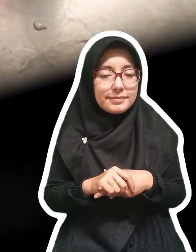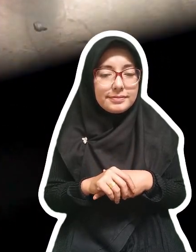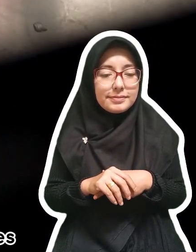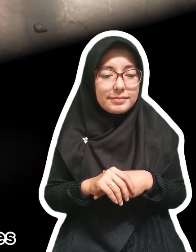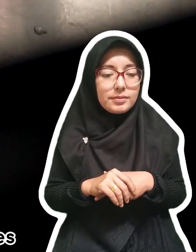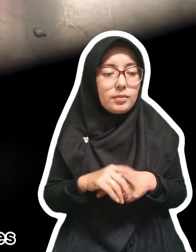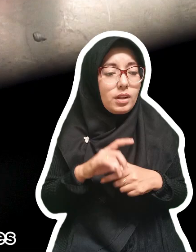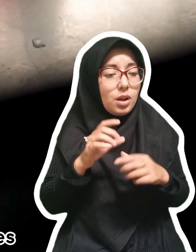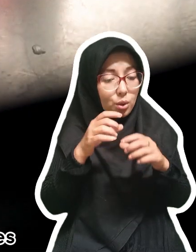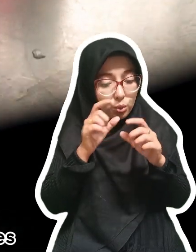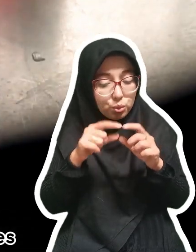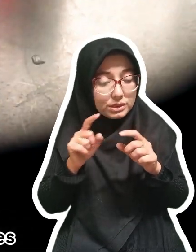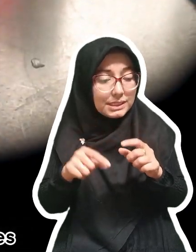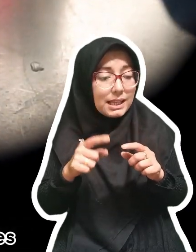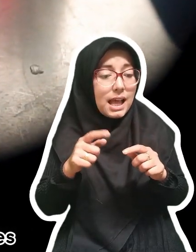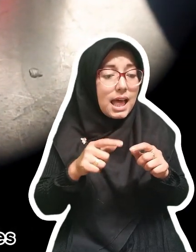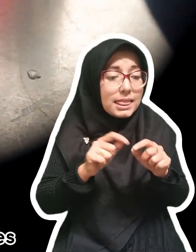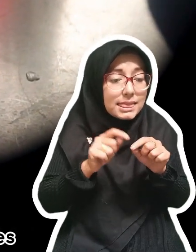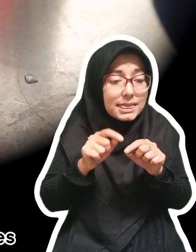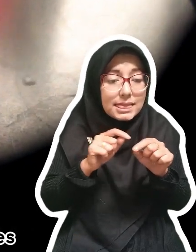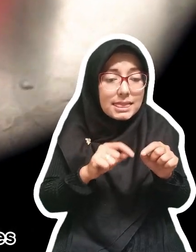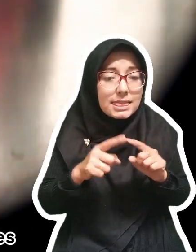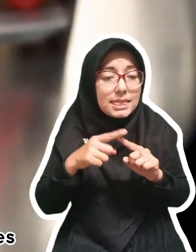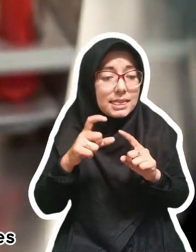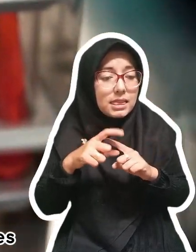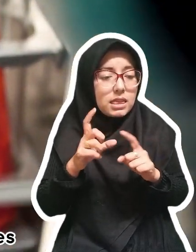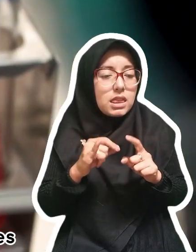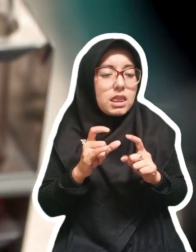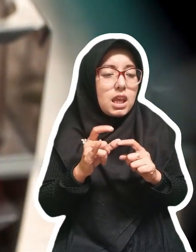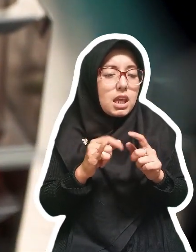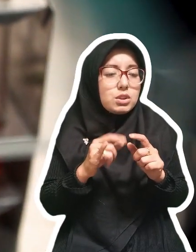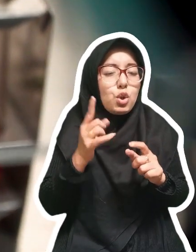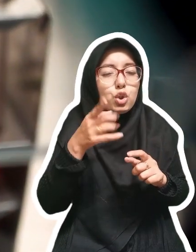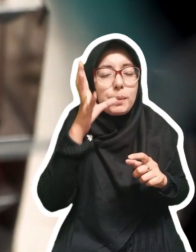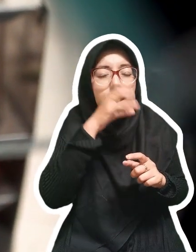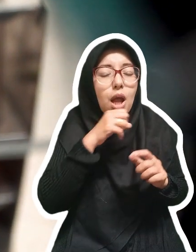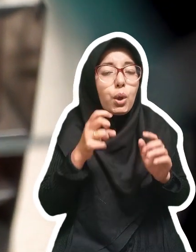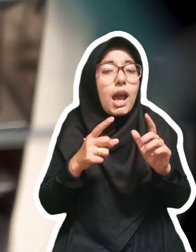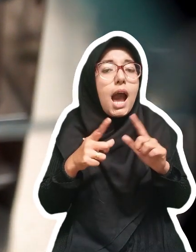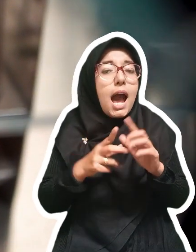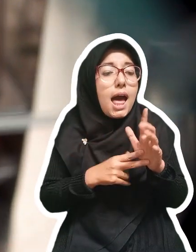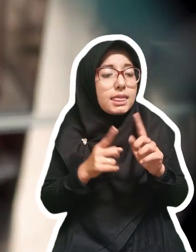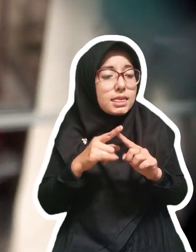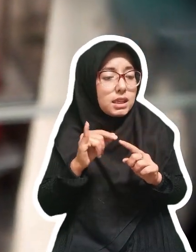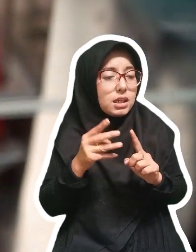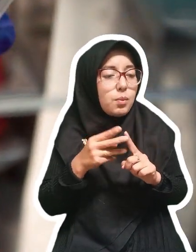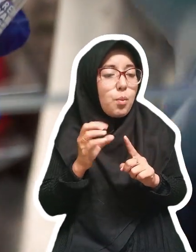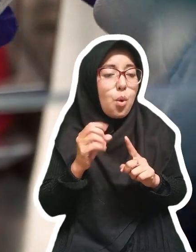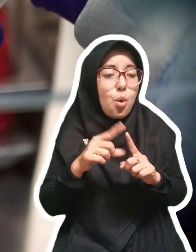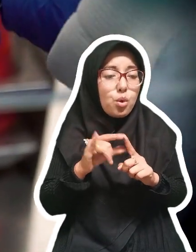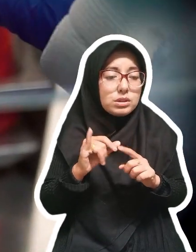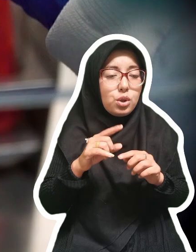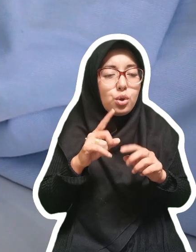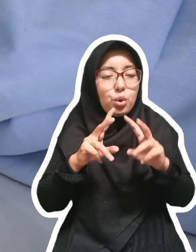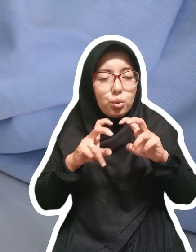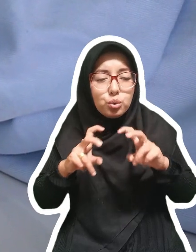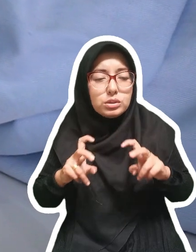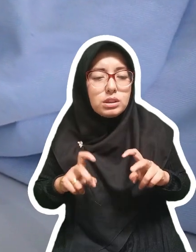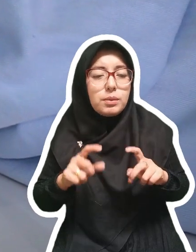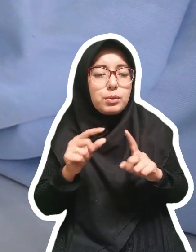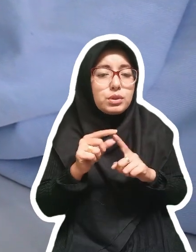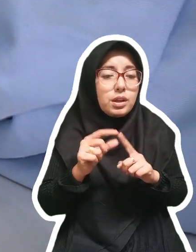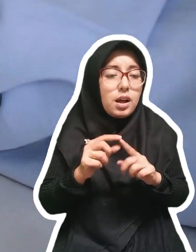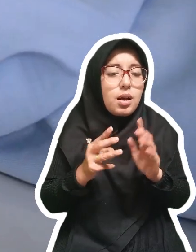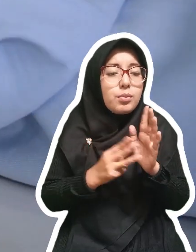uji rapid whole blood agglutinasi untuk mengetahui antibodi fluorum, uji biologi untuk banprasis, dan